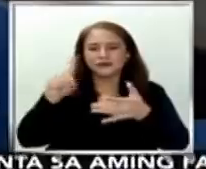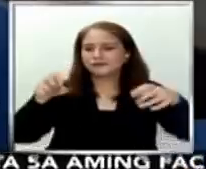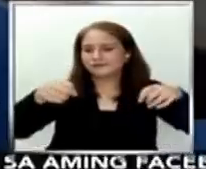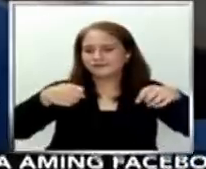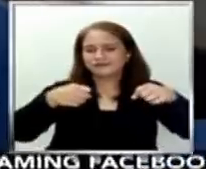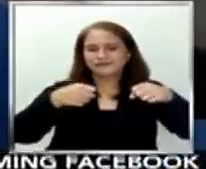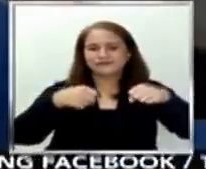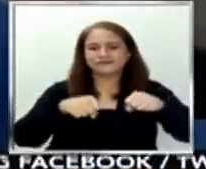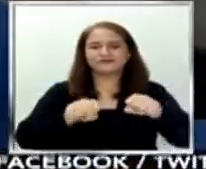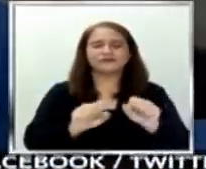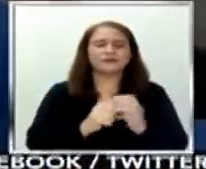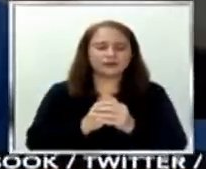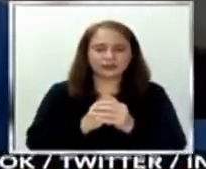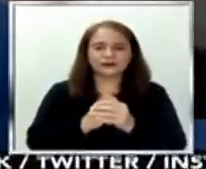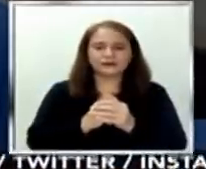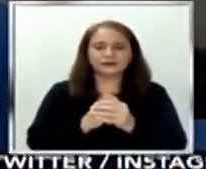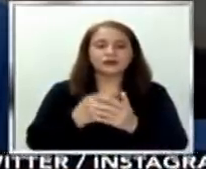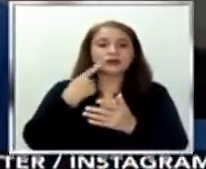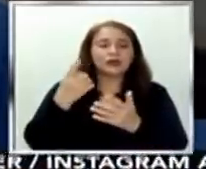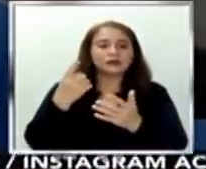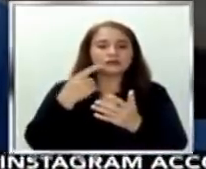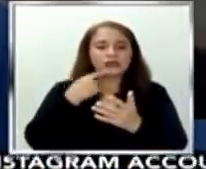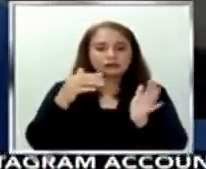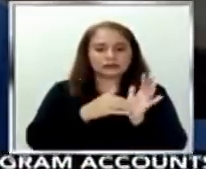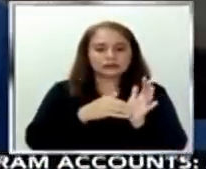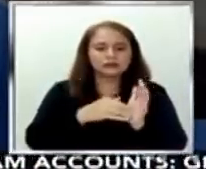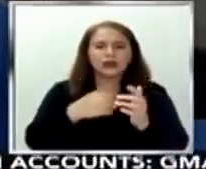gastusin. And again, if there's an emergency,